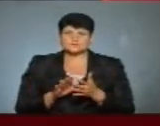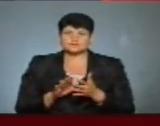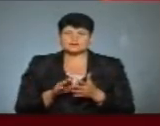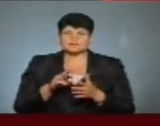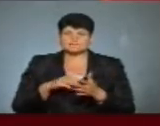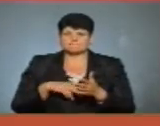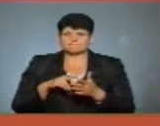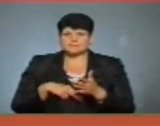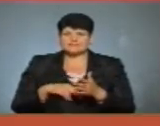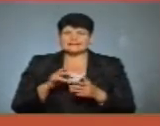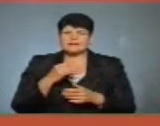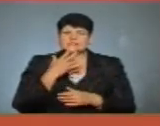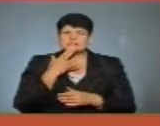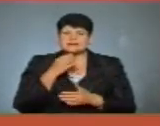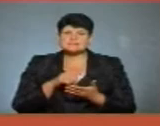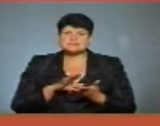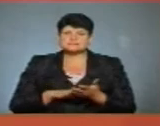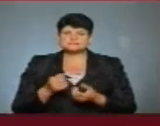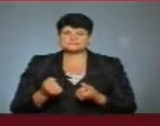іноземній реєстрації.